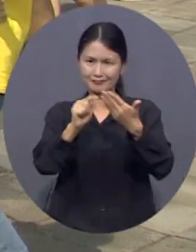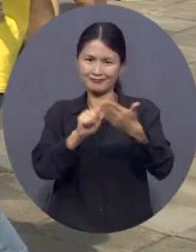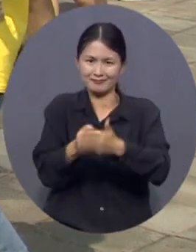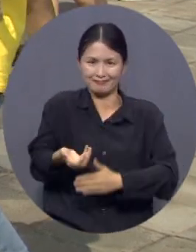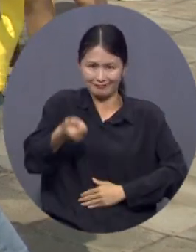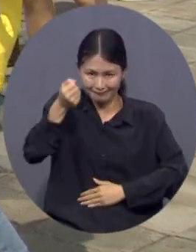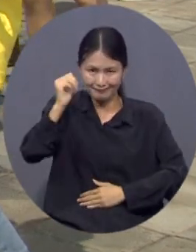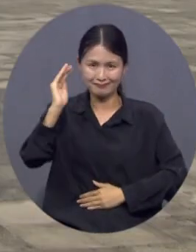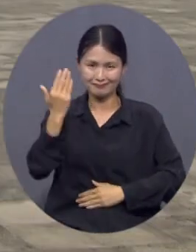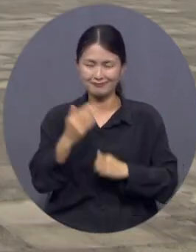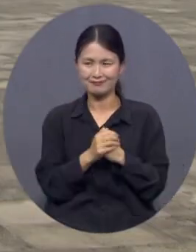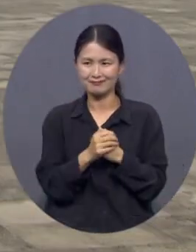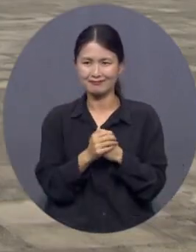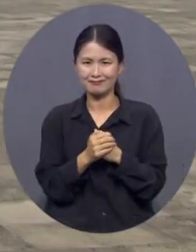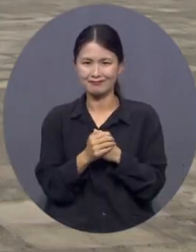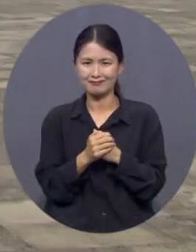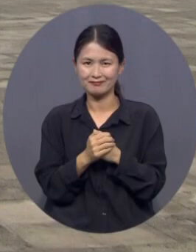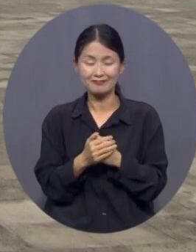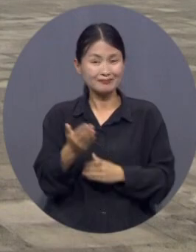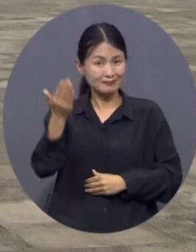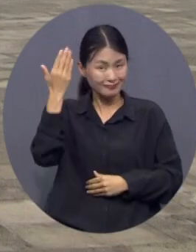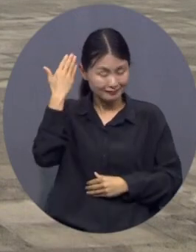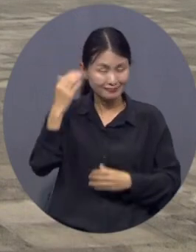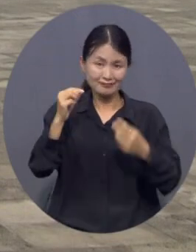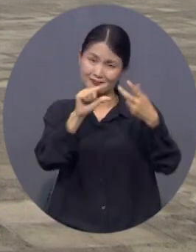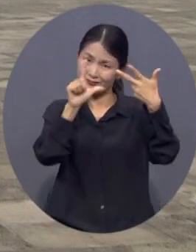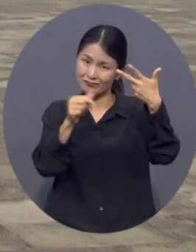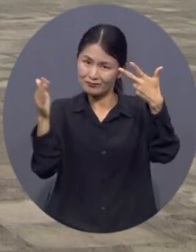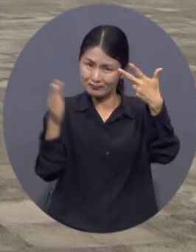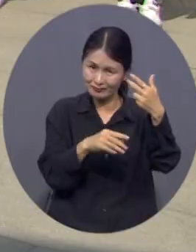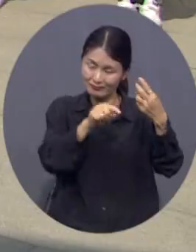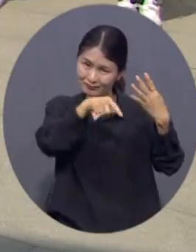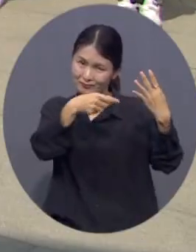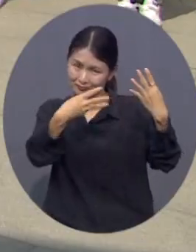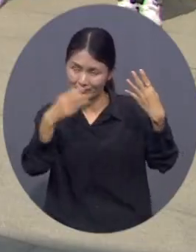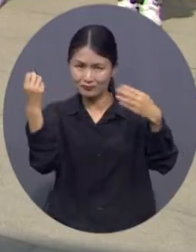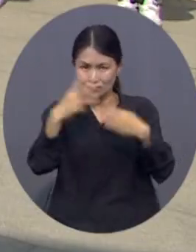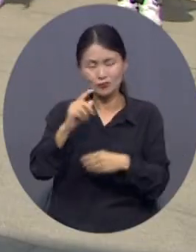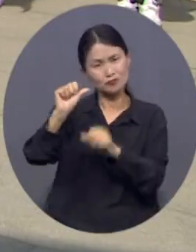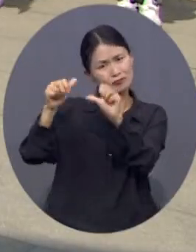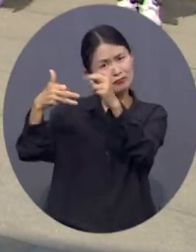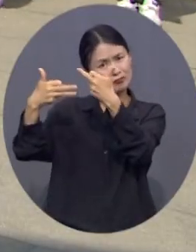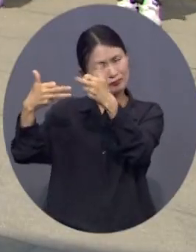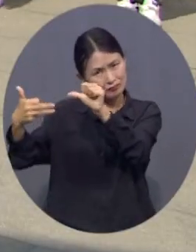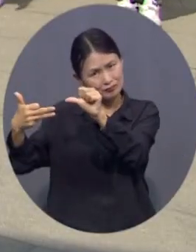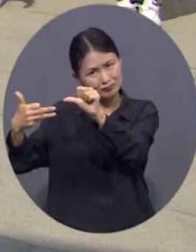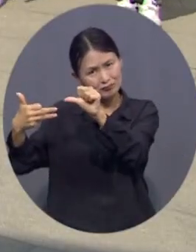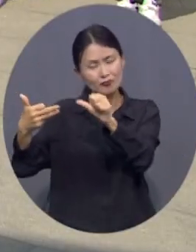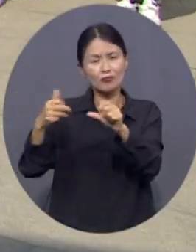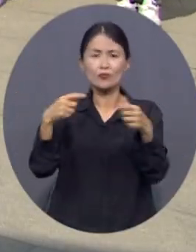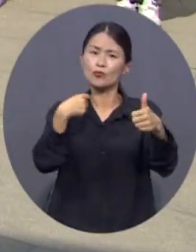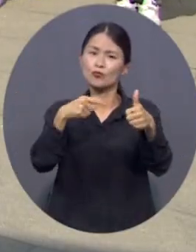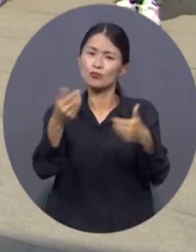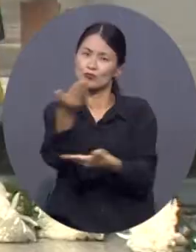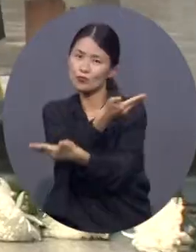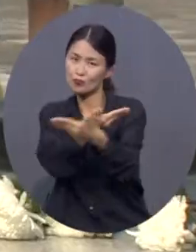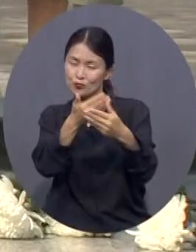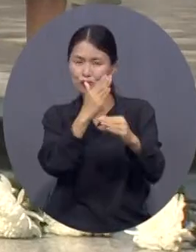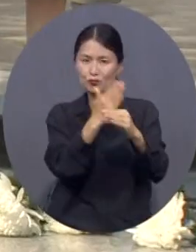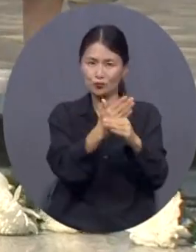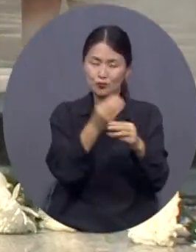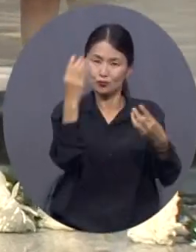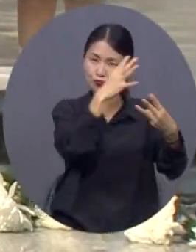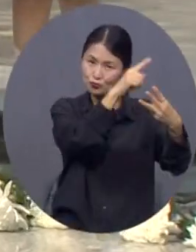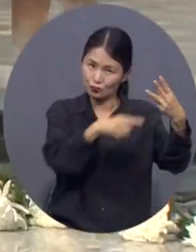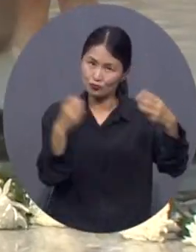갖게 됐어요. 지난해 7월부터 제주 4.3과 5.18 민주화운동의 교육 교류를 이어오고 있는 광주와